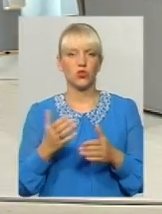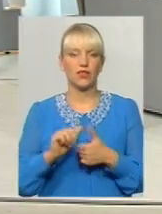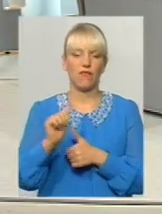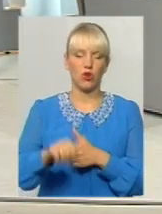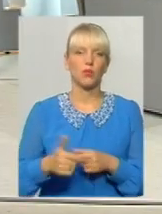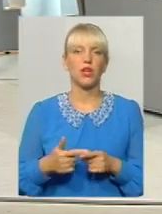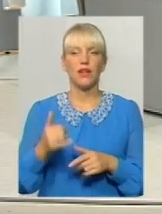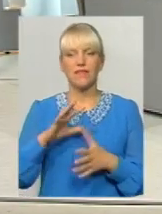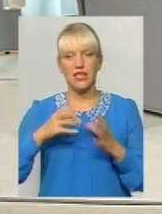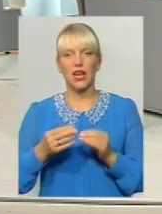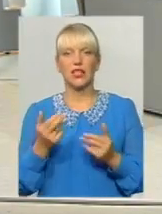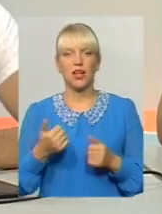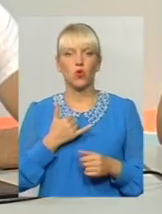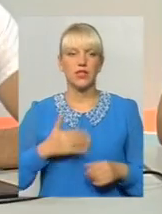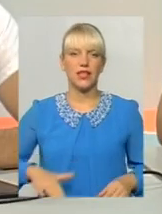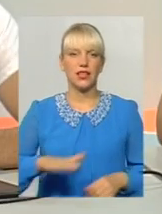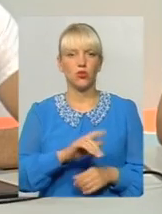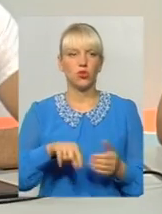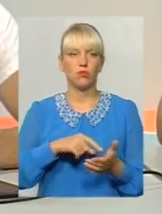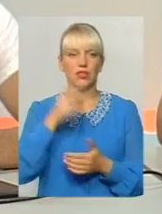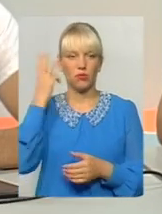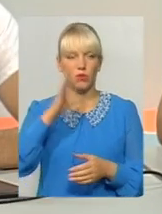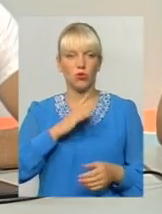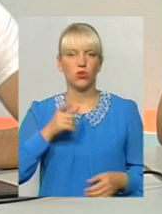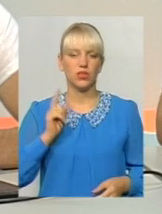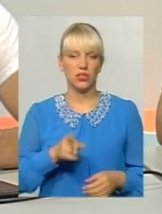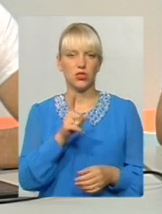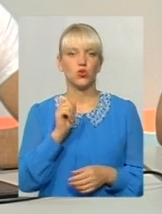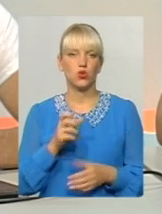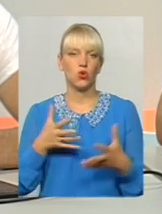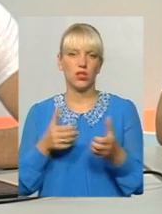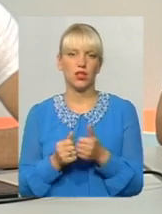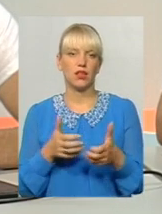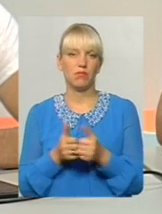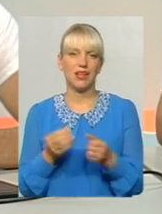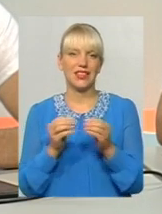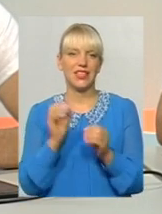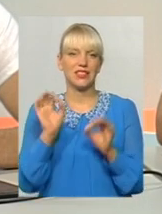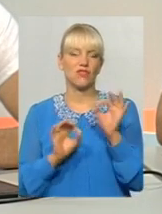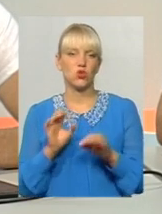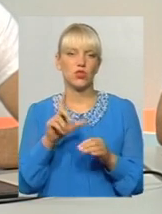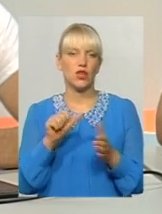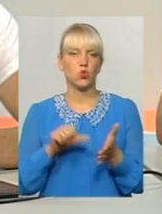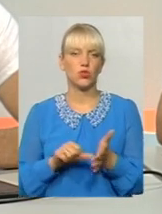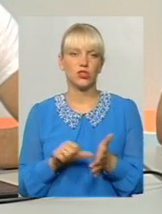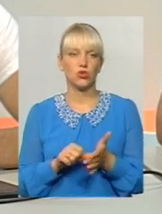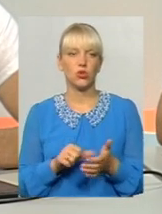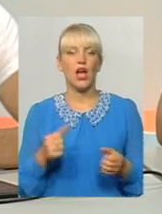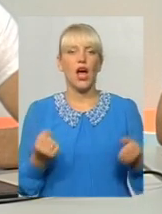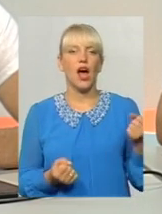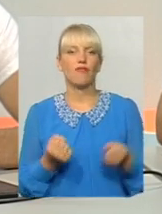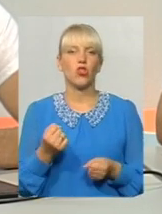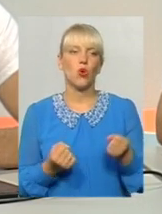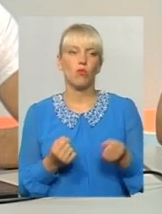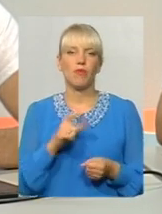Взагалі так. От в нас на території міста Хмельницького з початку року було 1100 ДТП. З них 10% – це ДТП за участю саме автомобілів